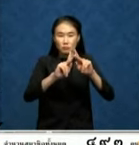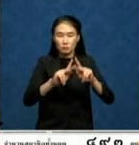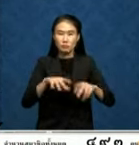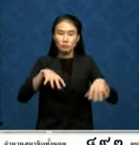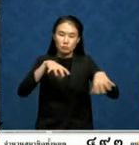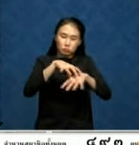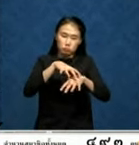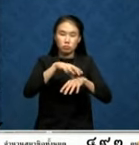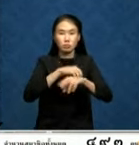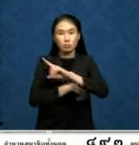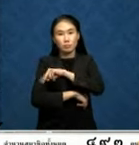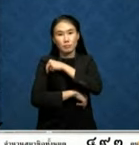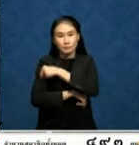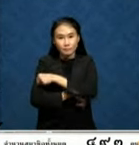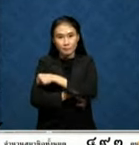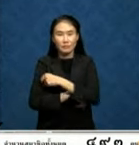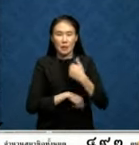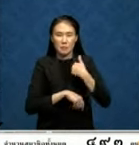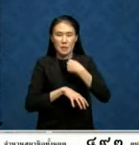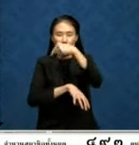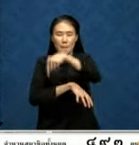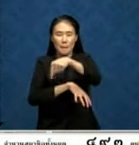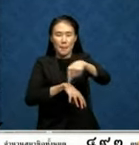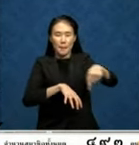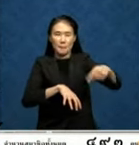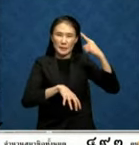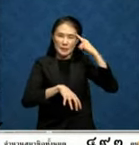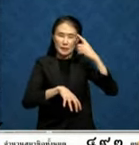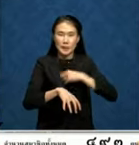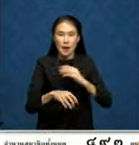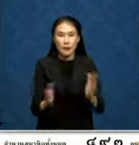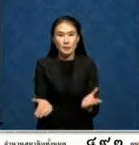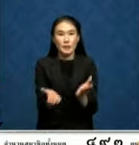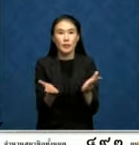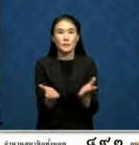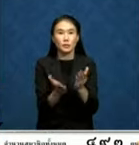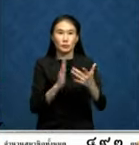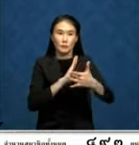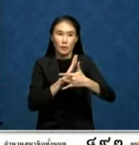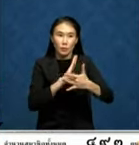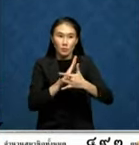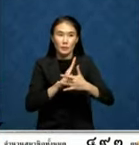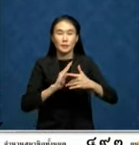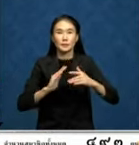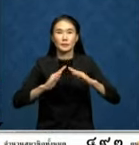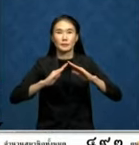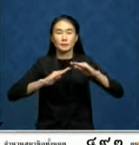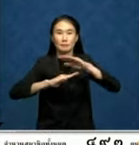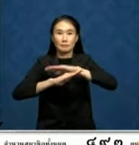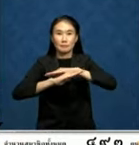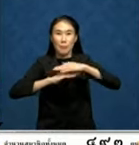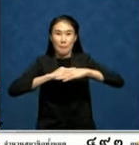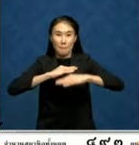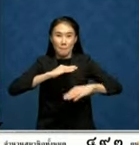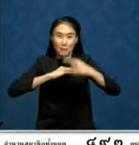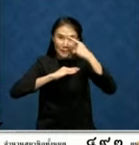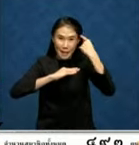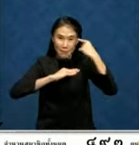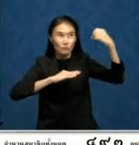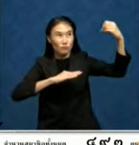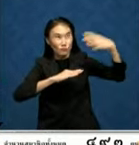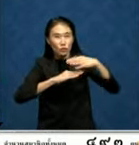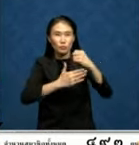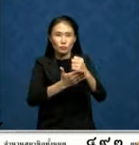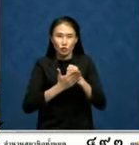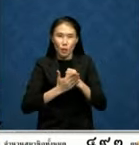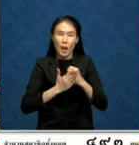มโรงพยาบาลมีหลายหน่วยงานพยายามช่วยกันเอานวัตกรรมเอาเทคโนโลยีเข้าไปแก้ไขเช่น